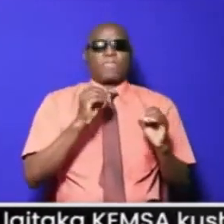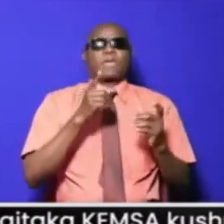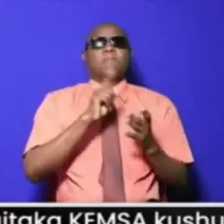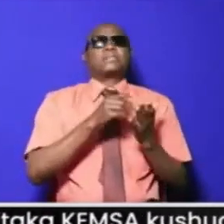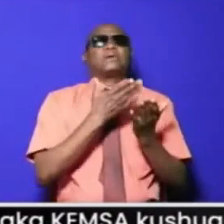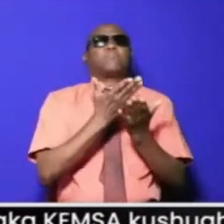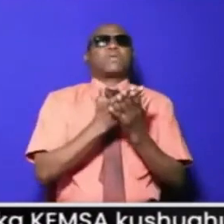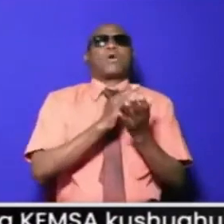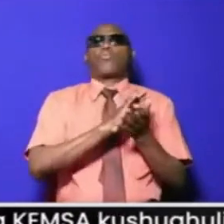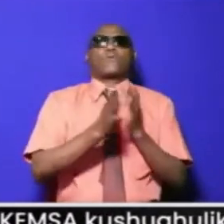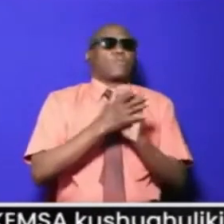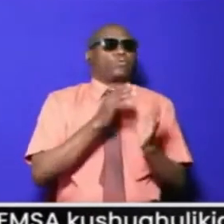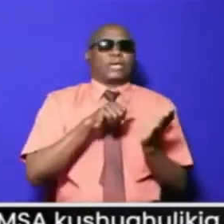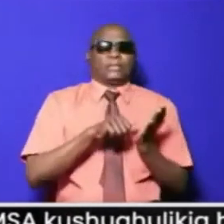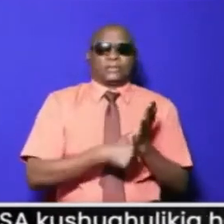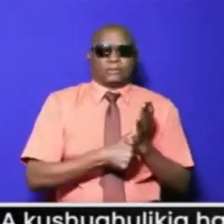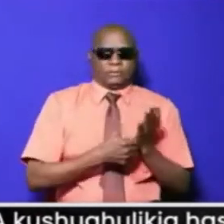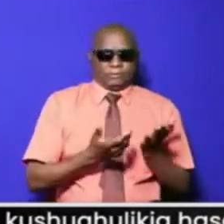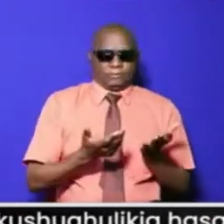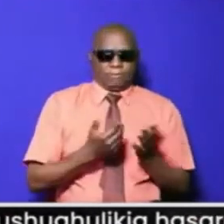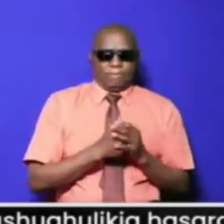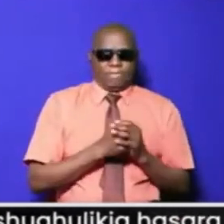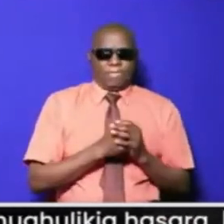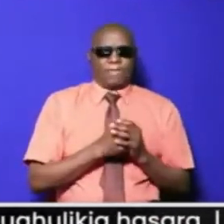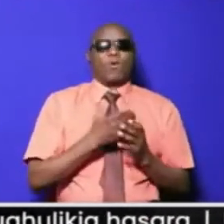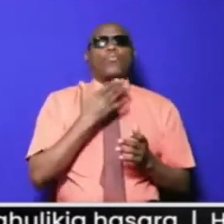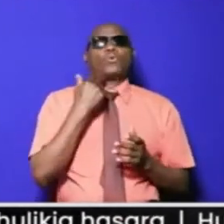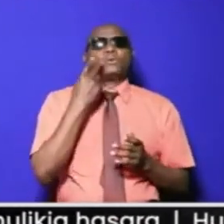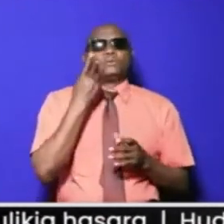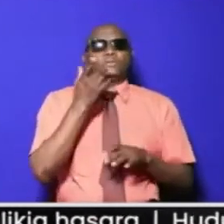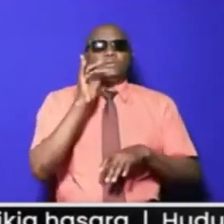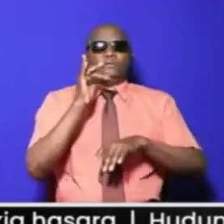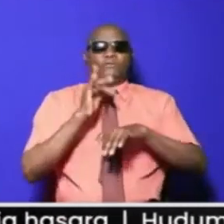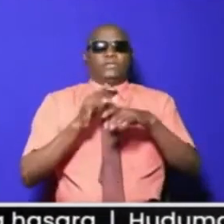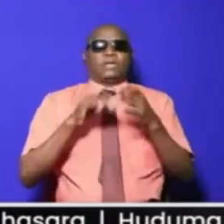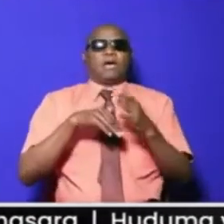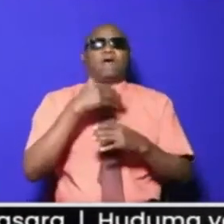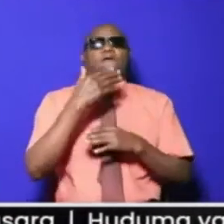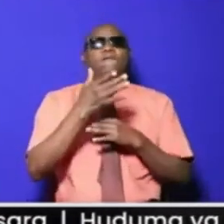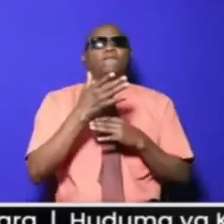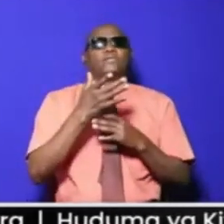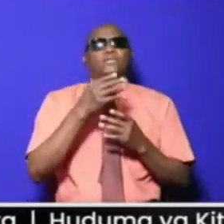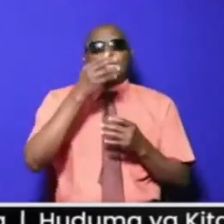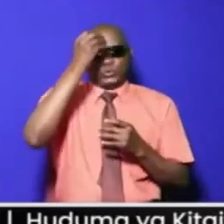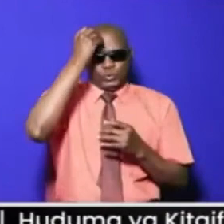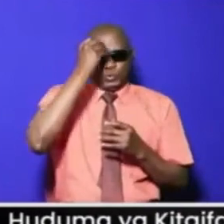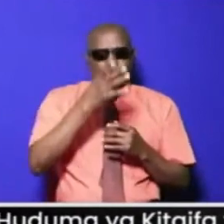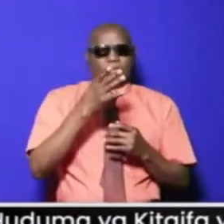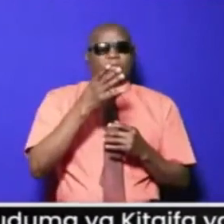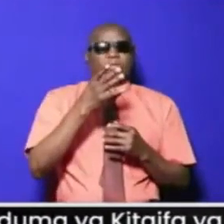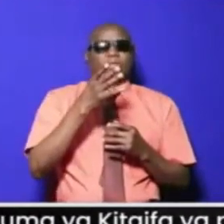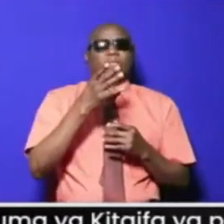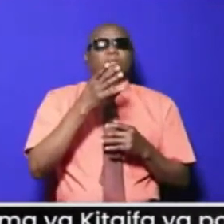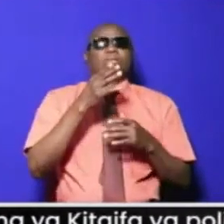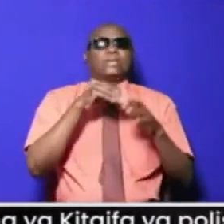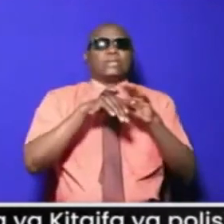ikafanyika. Sasa bado tunachunguza, tunataka tuone effect baada ya wanafunzi kuingia ndio tuone vile